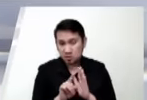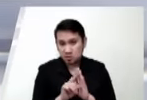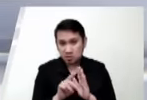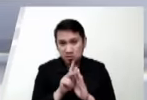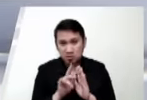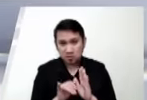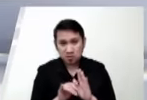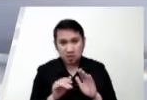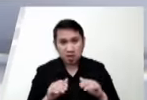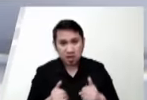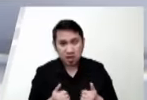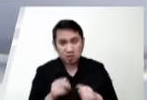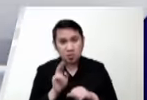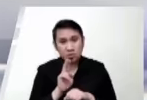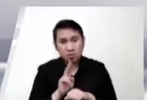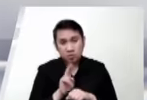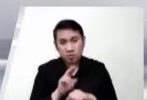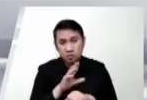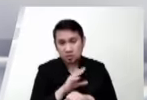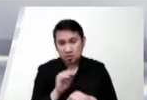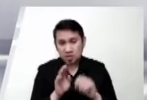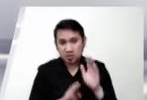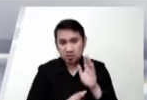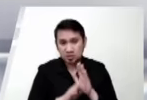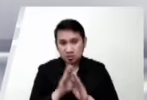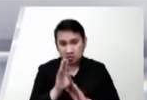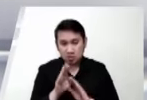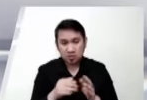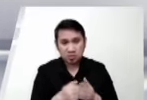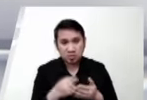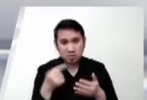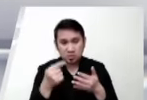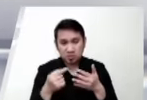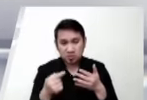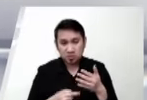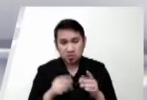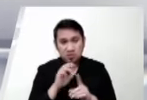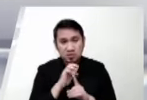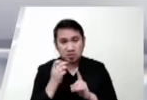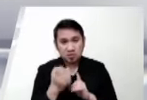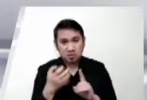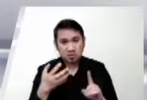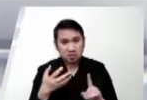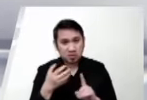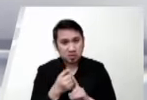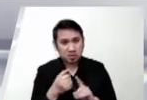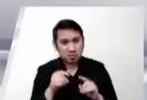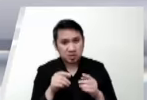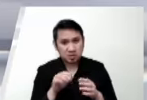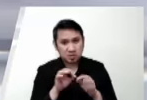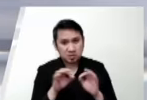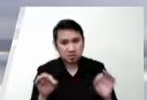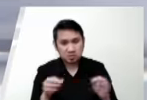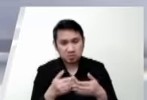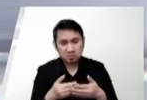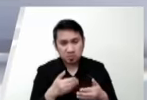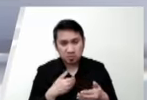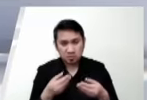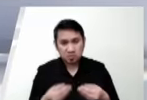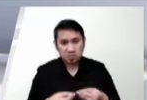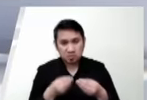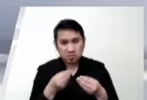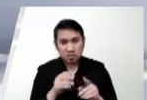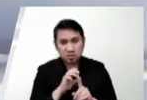ito gagamitin at ide-develop na ide-detalye sa Environmental Impact Statement bago pa ito isyuhan ng Environmental